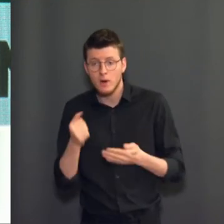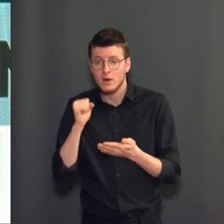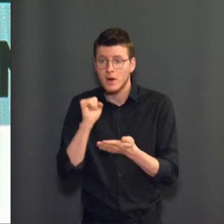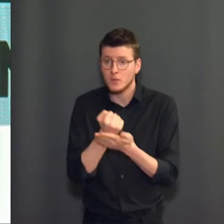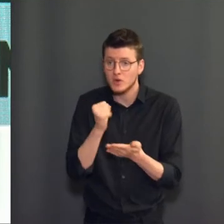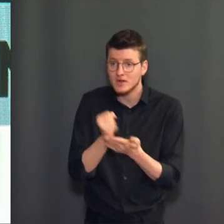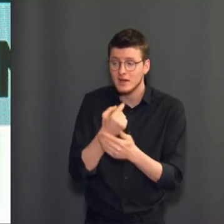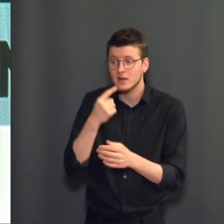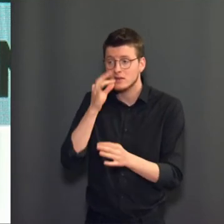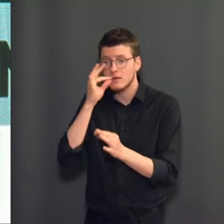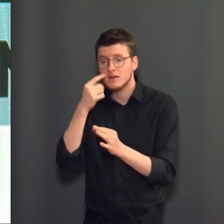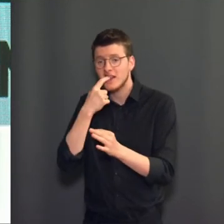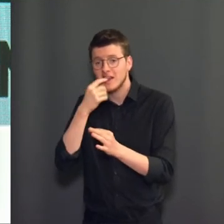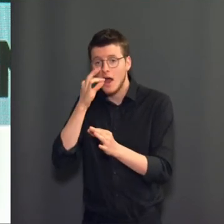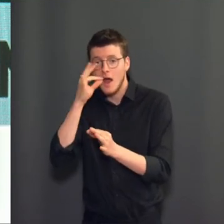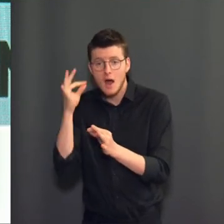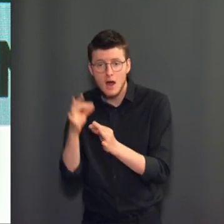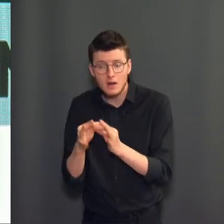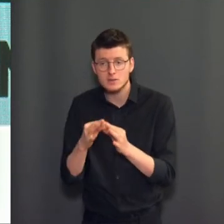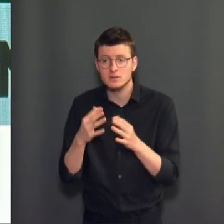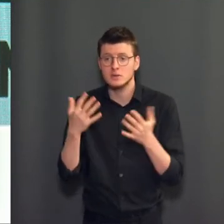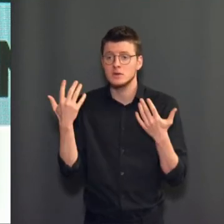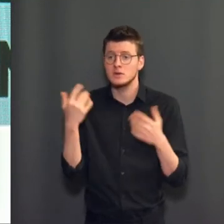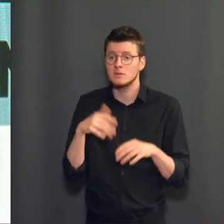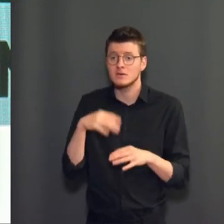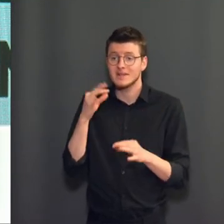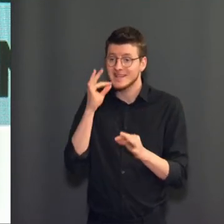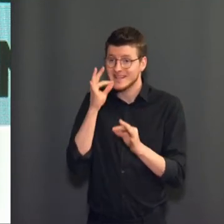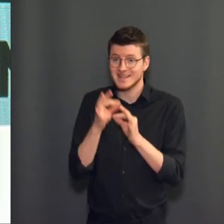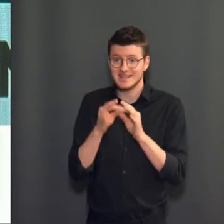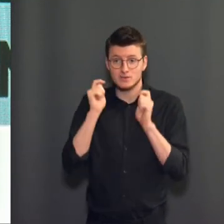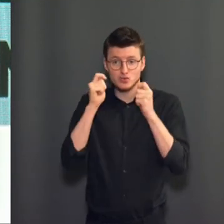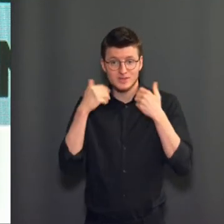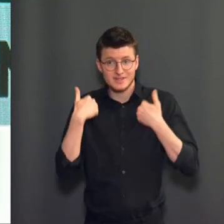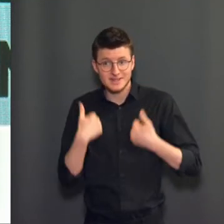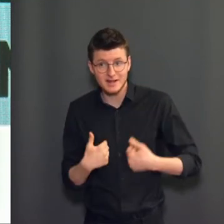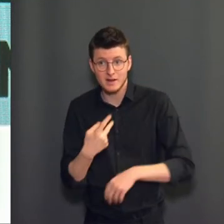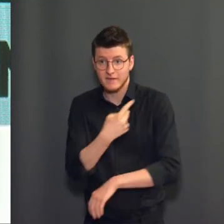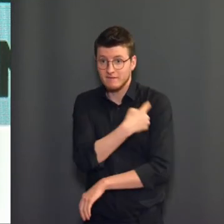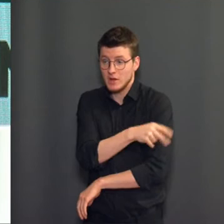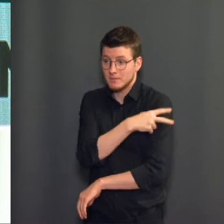paramedici, geneeskunde- of verpleegkundestudenten.